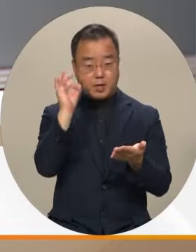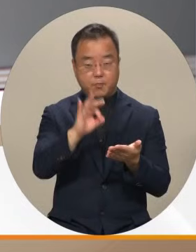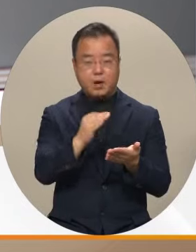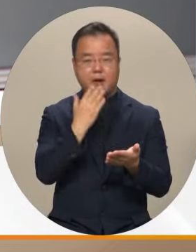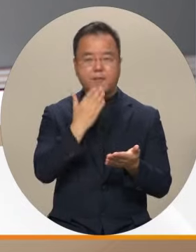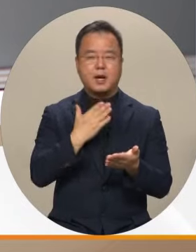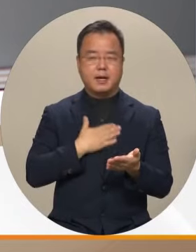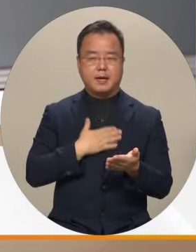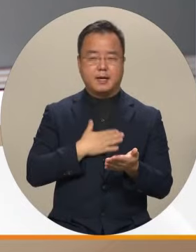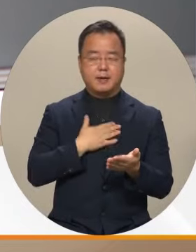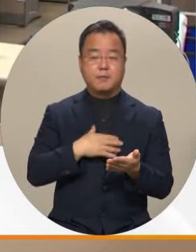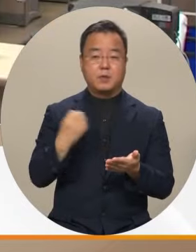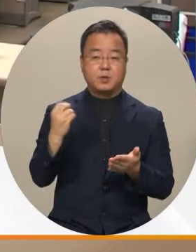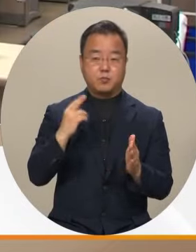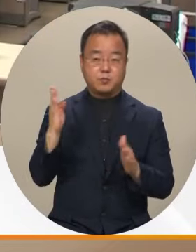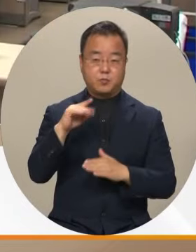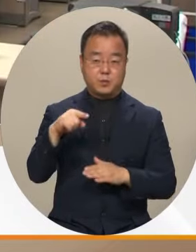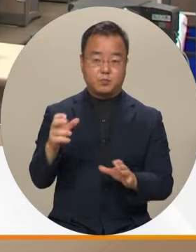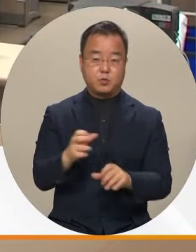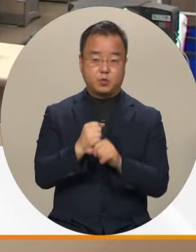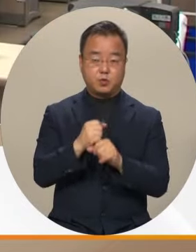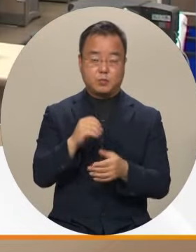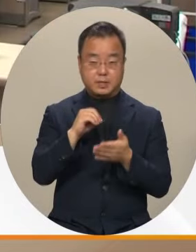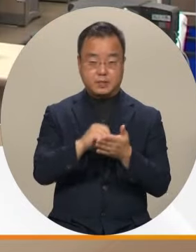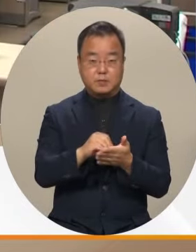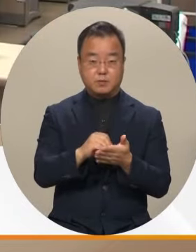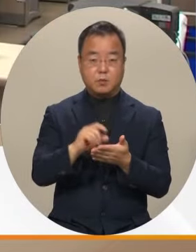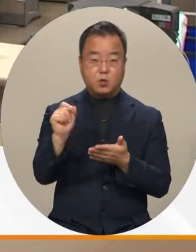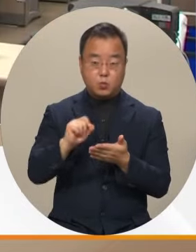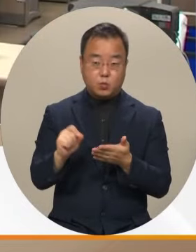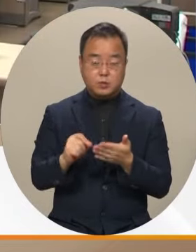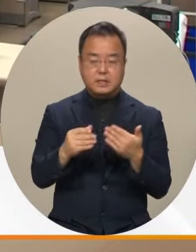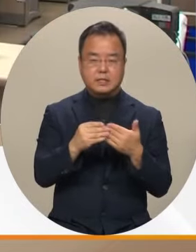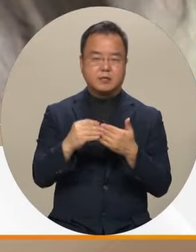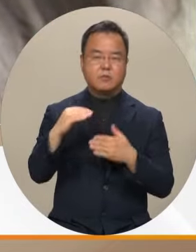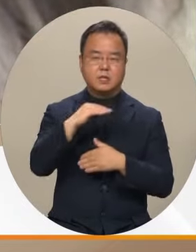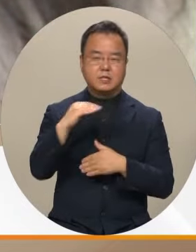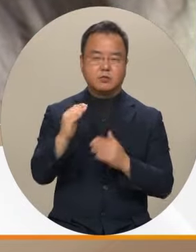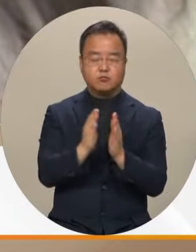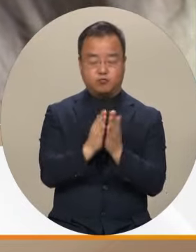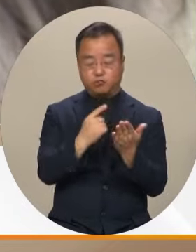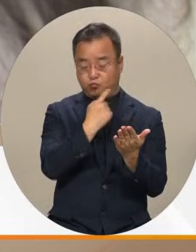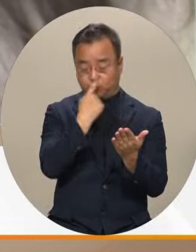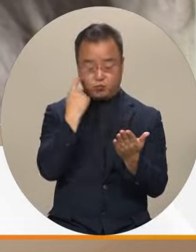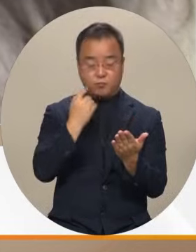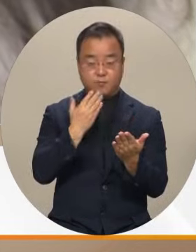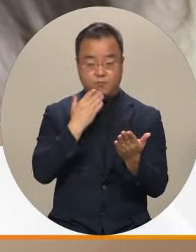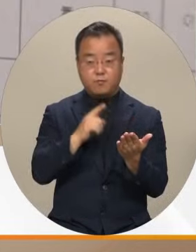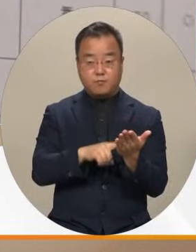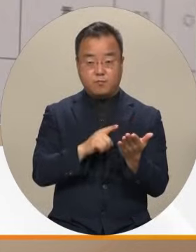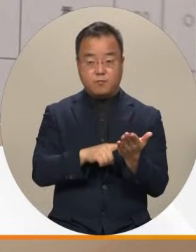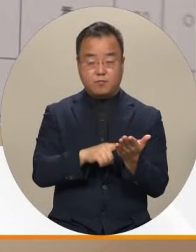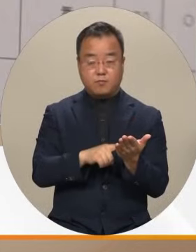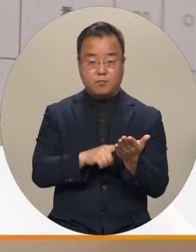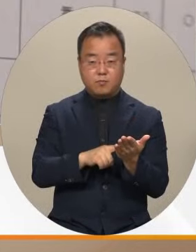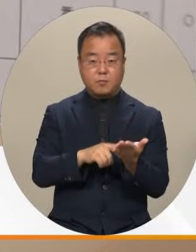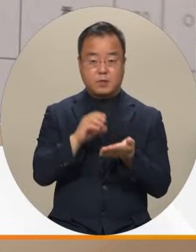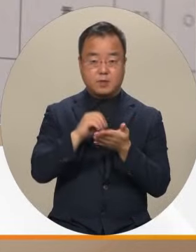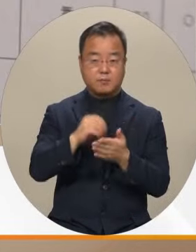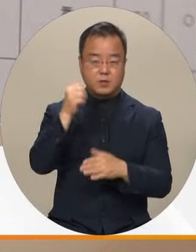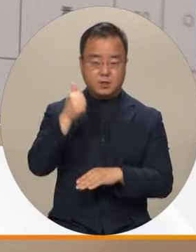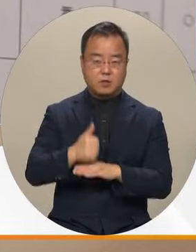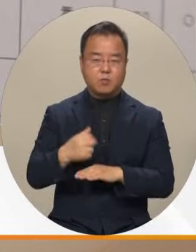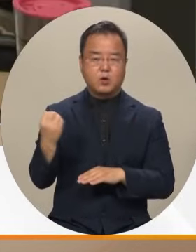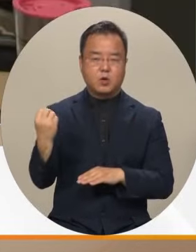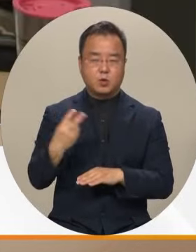통해서 학생부 종합 전장 가이드북 논술 가이드북 등을 확인할 수 있는데 이런 가이드북에는 입시 결과는 물론